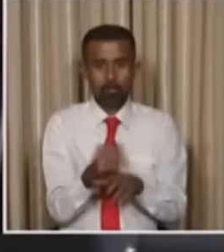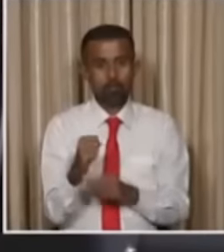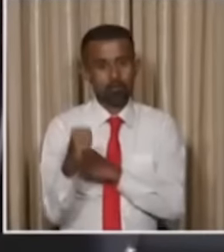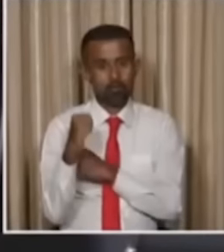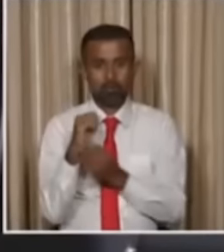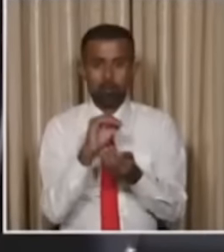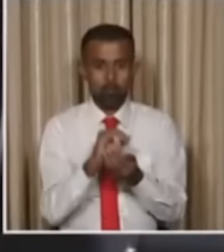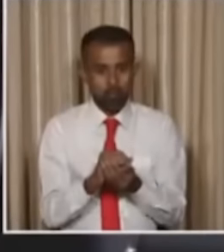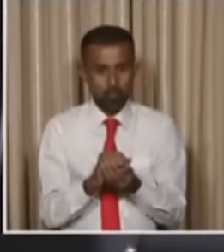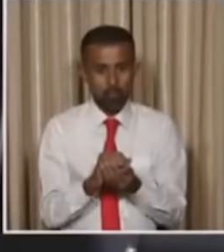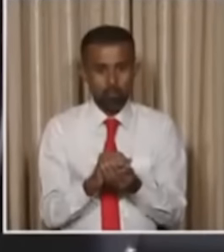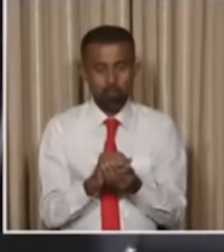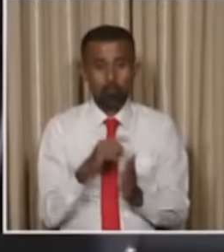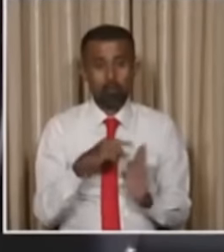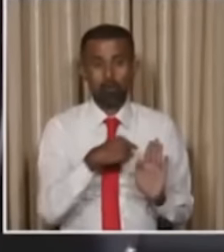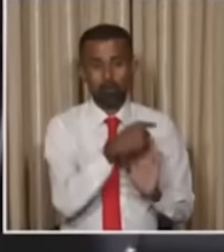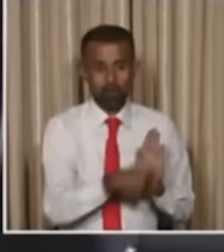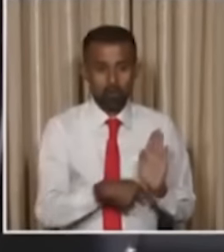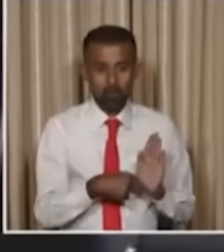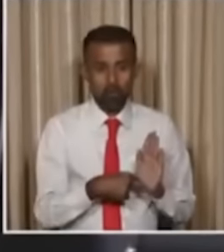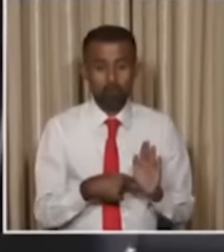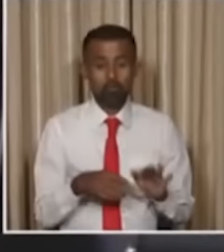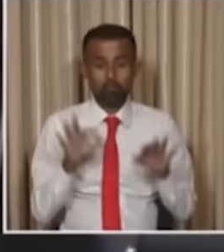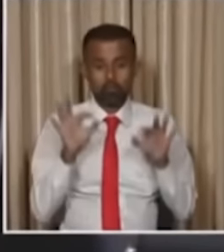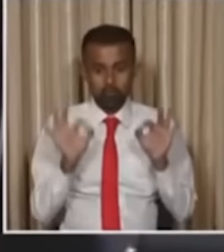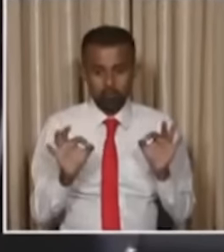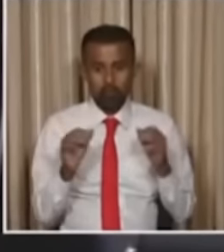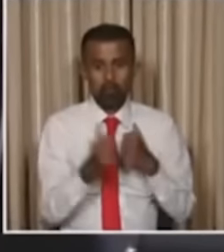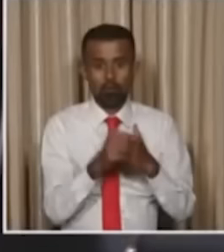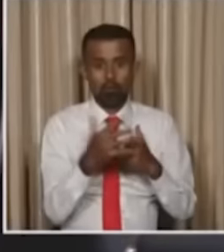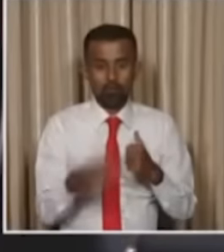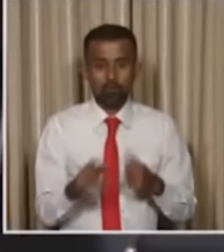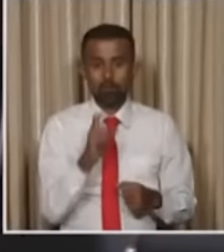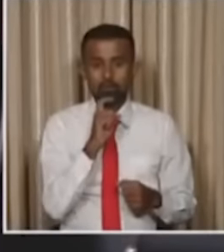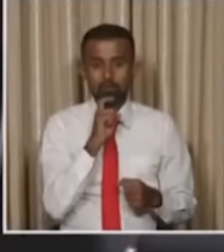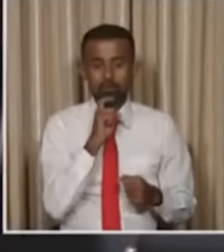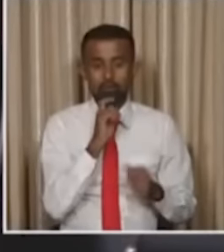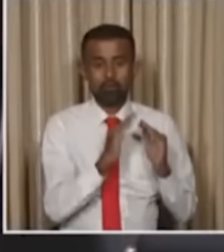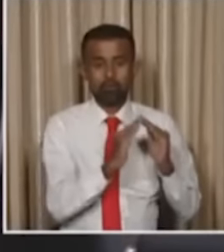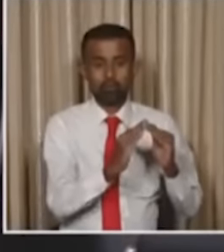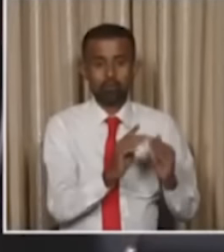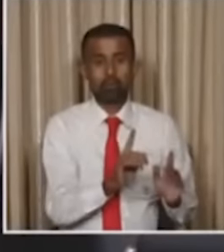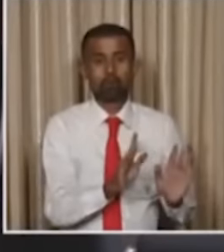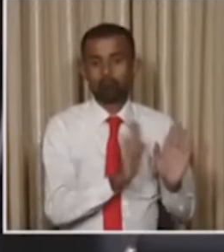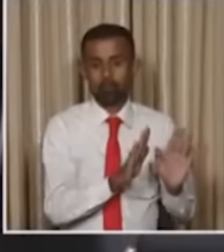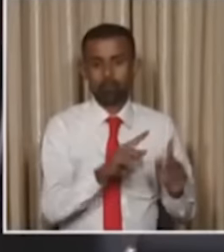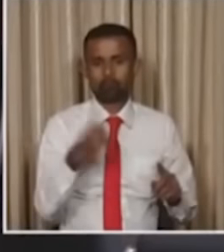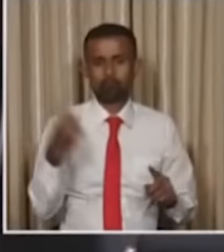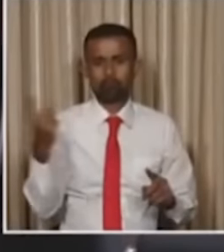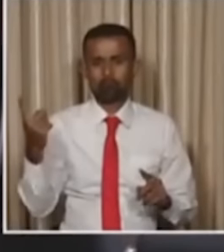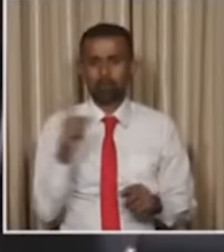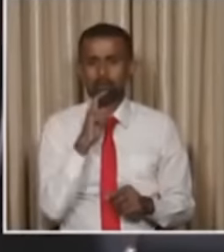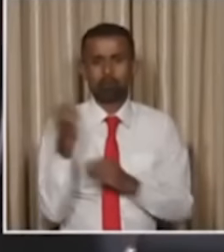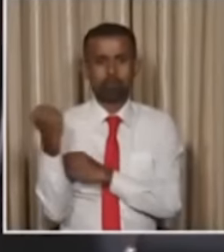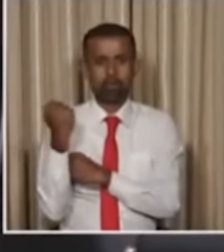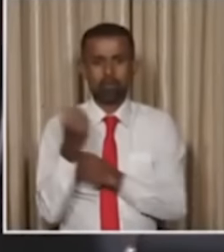තියෙන්නේ. එතකොට මේ රටේ නිසි පරිදි පිහිටවන ලැබුණ අධිකරණ පද්ධතියට හැර වෙන කිසි කෙනෙකුට අධිකරණ